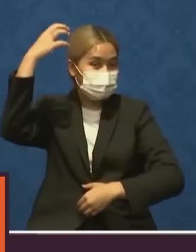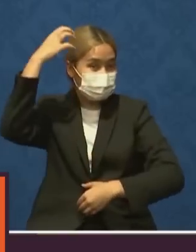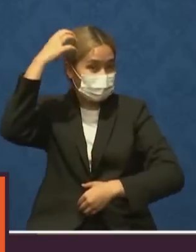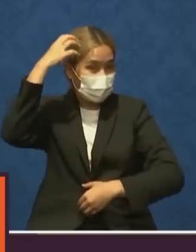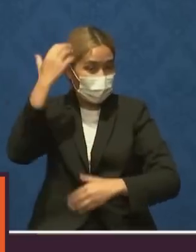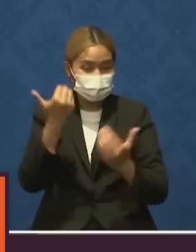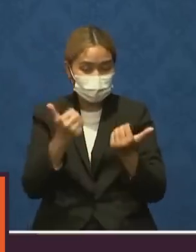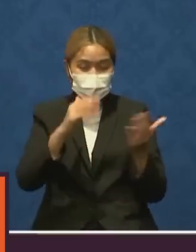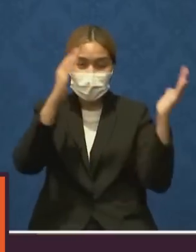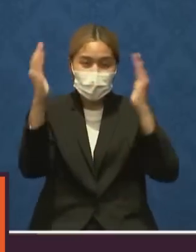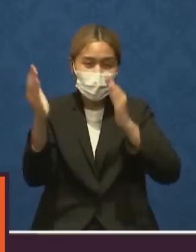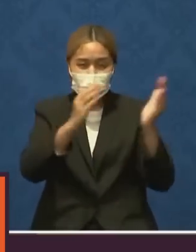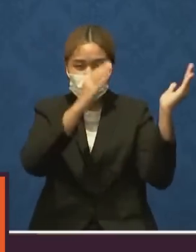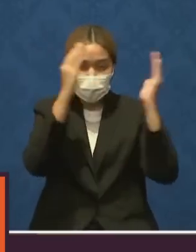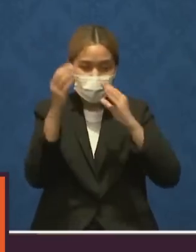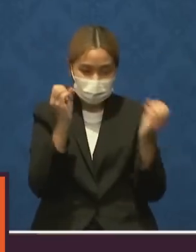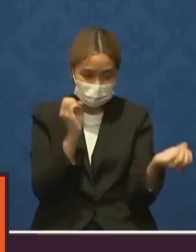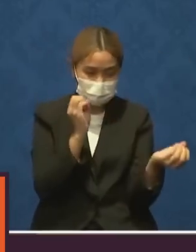izeวร market